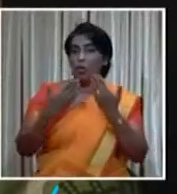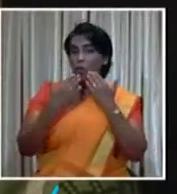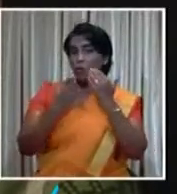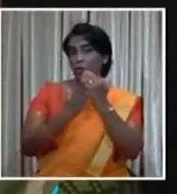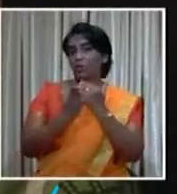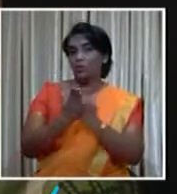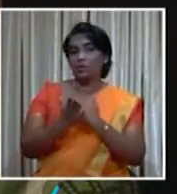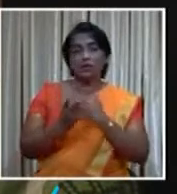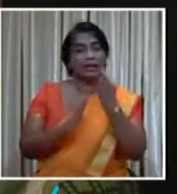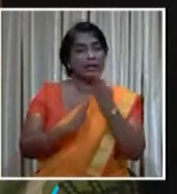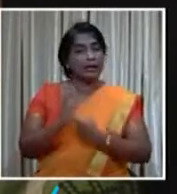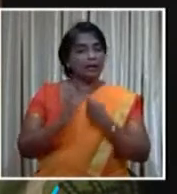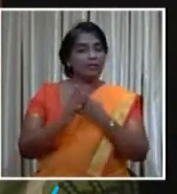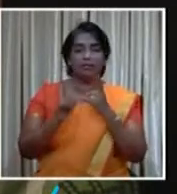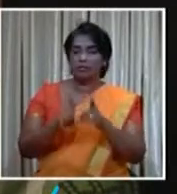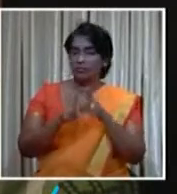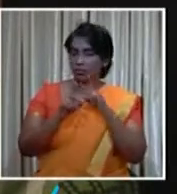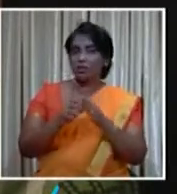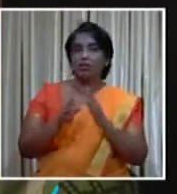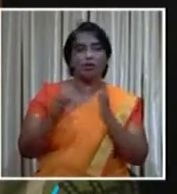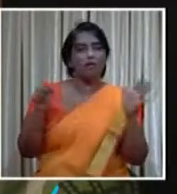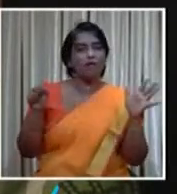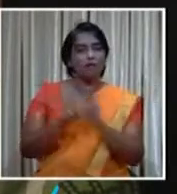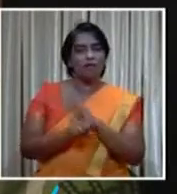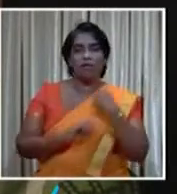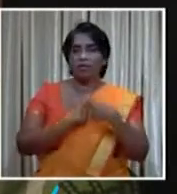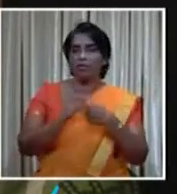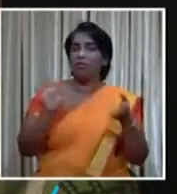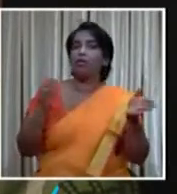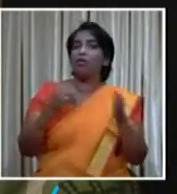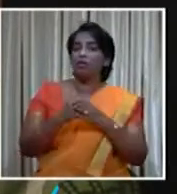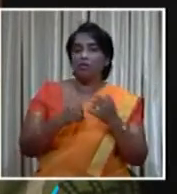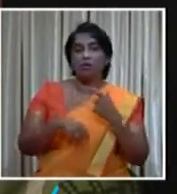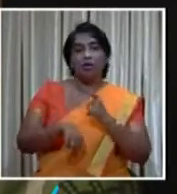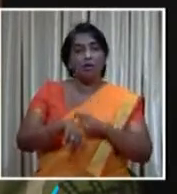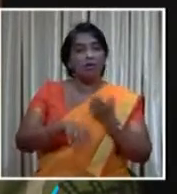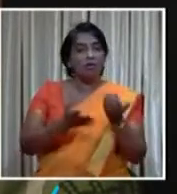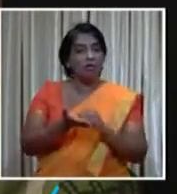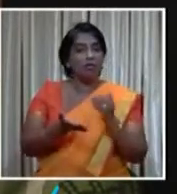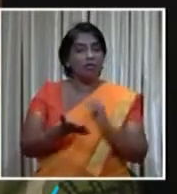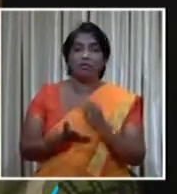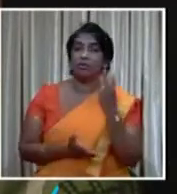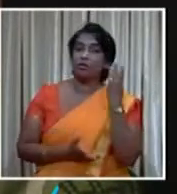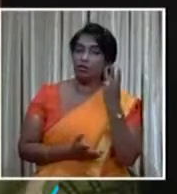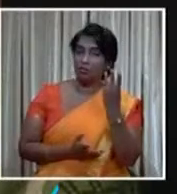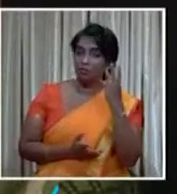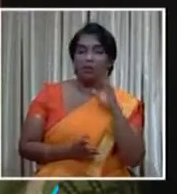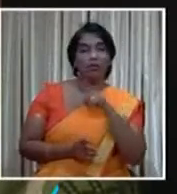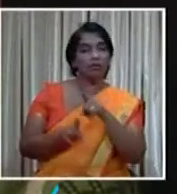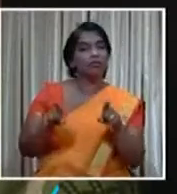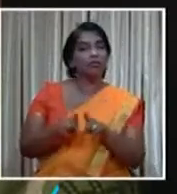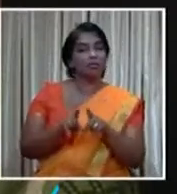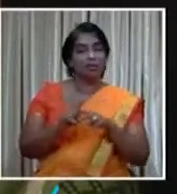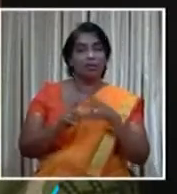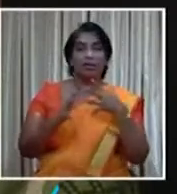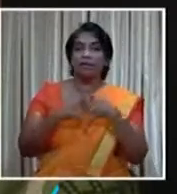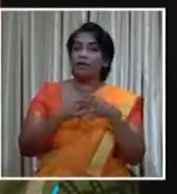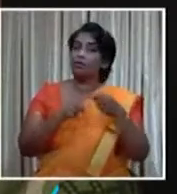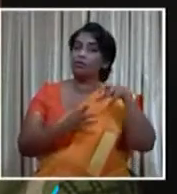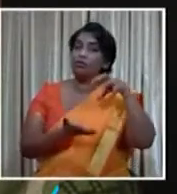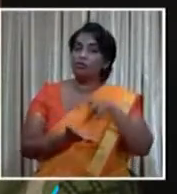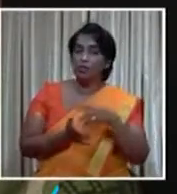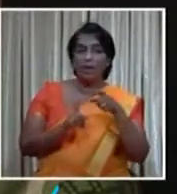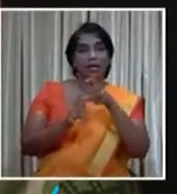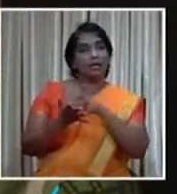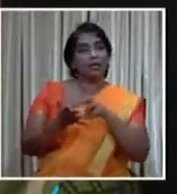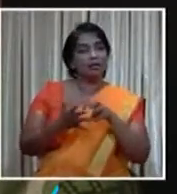මාර්ගෝපදේශන සීමාවලට අමතරව සම්පූර්ණයෙන් රට වසා දැමීමට අවස්ථා තුනකදී අපට සිද්ධ වුණා. ඒට අමතරව බස්නාහිර පළාත ඇතුළු